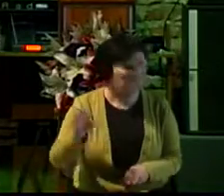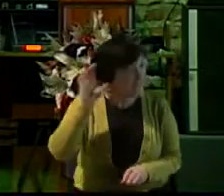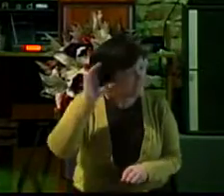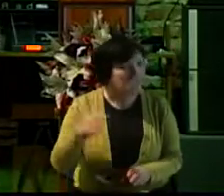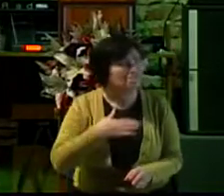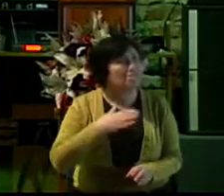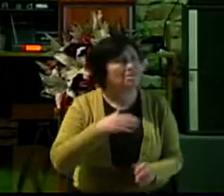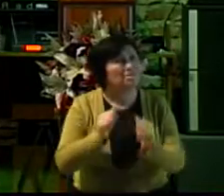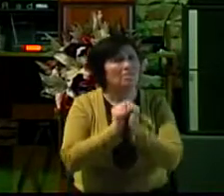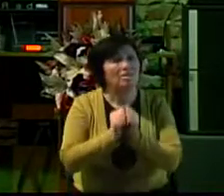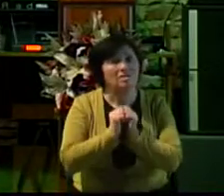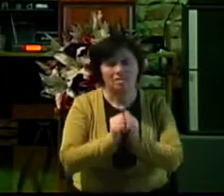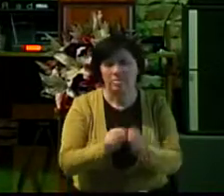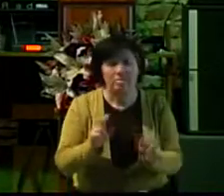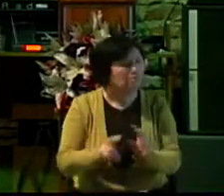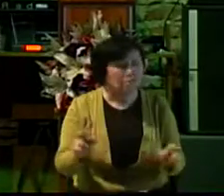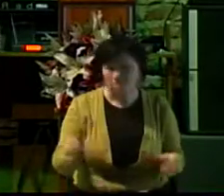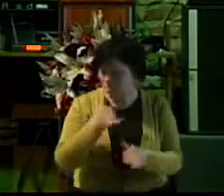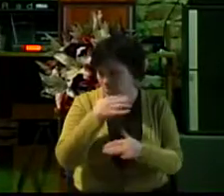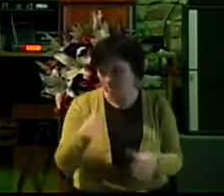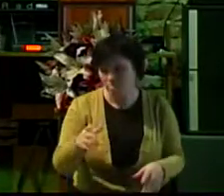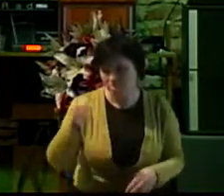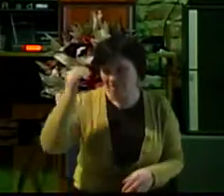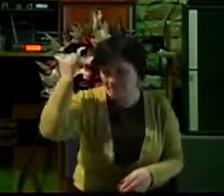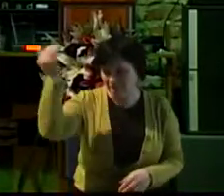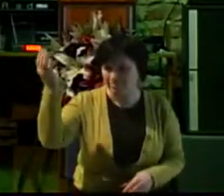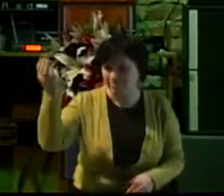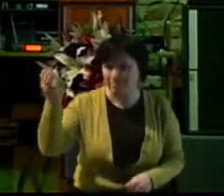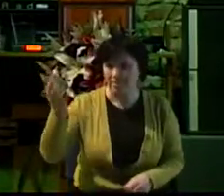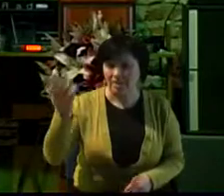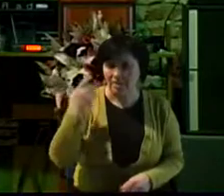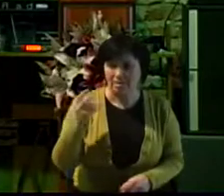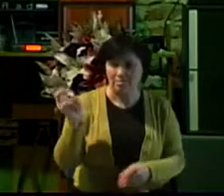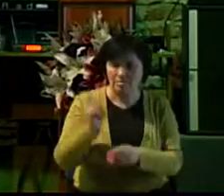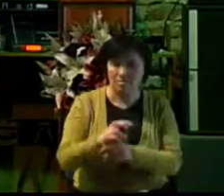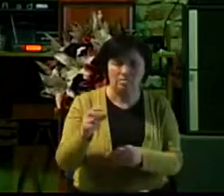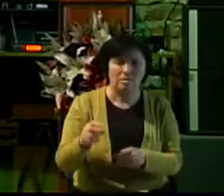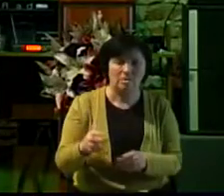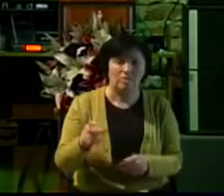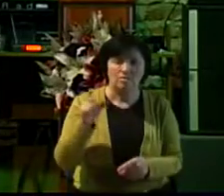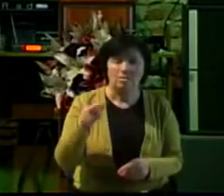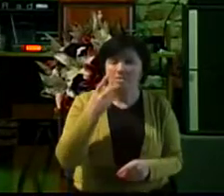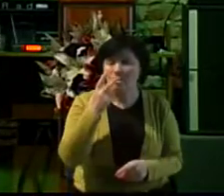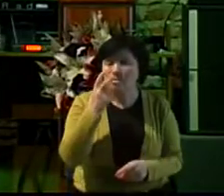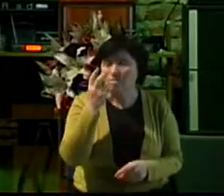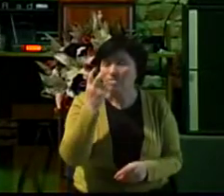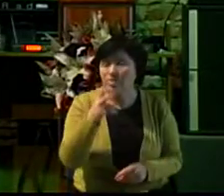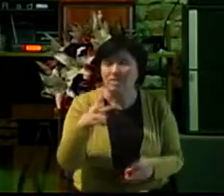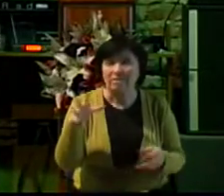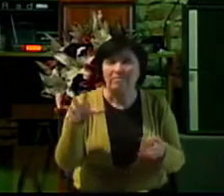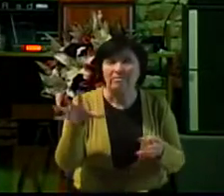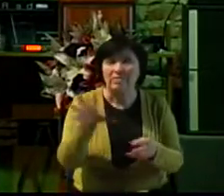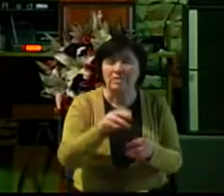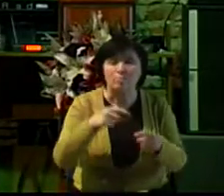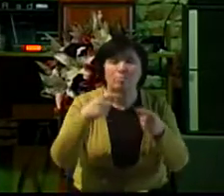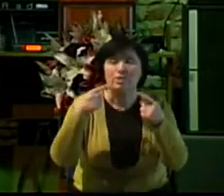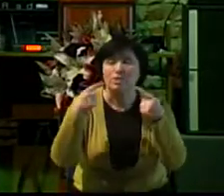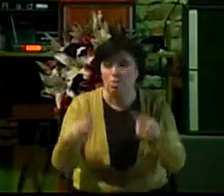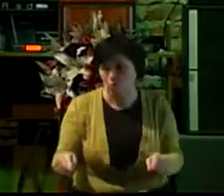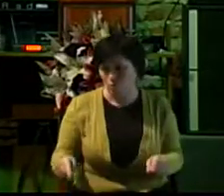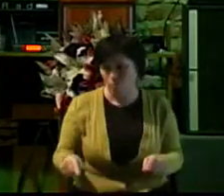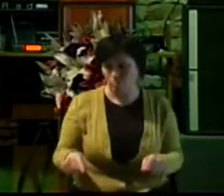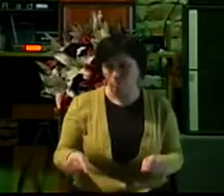И причина, почему так происходит с нами, связана с тем, что когда мы смотрим на свою жизнь, мы видим